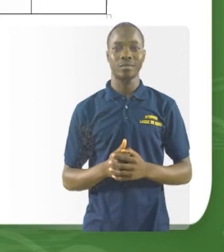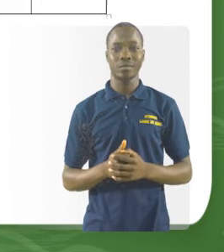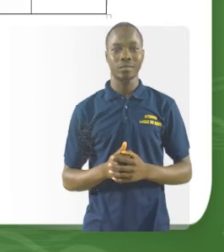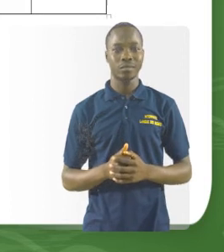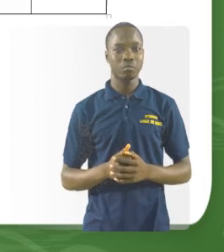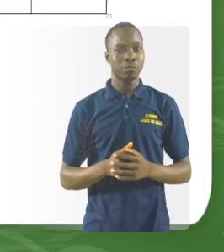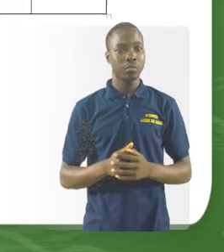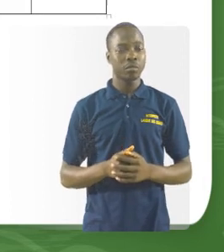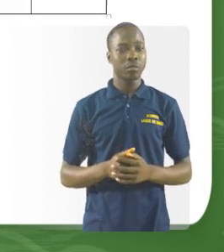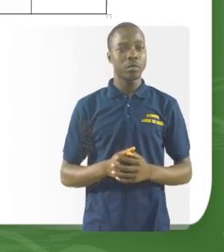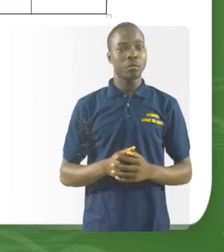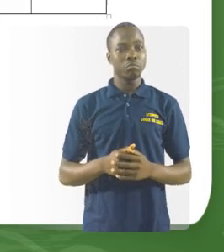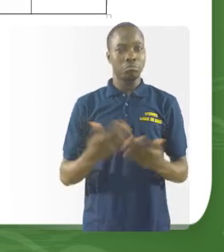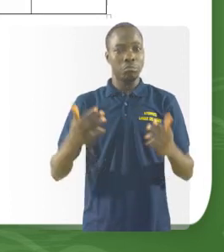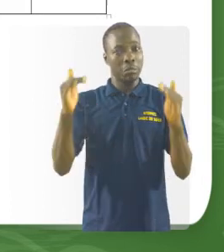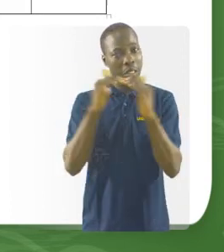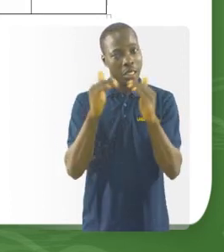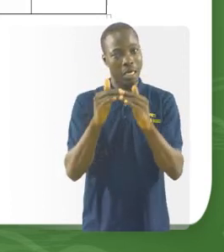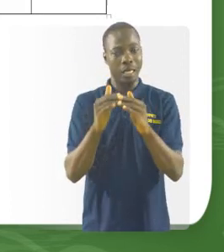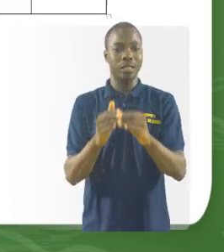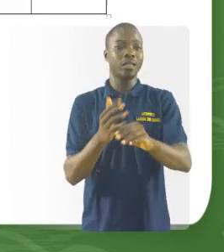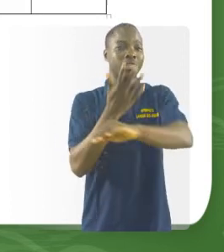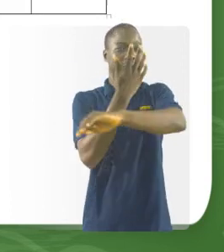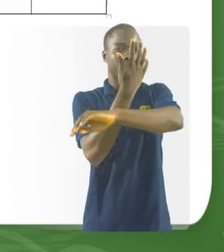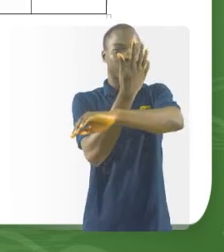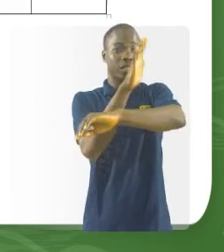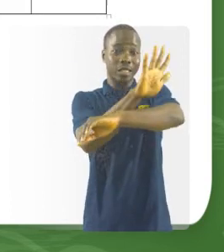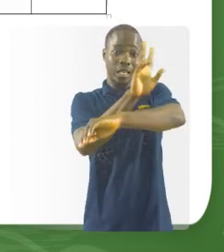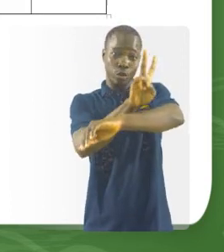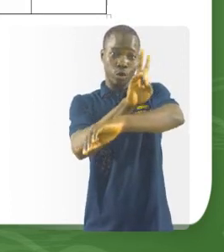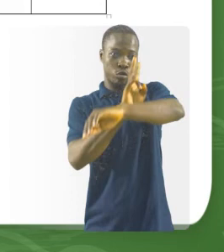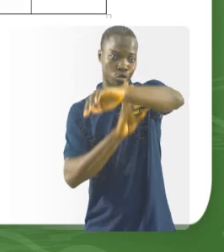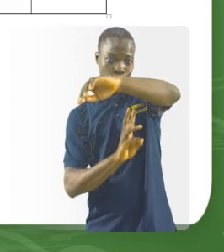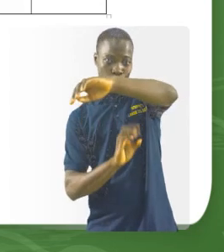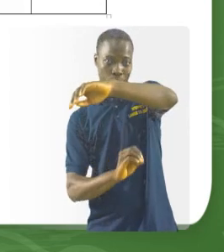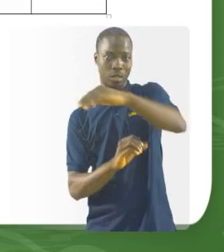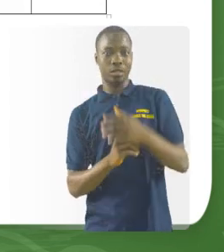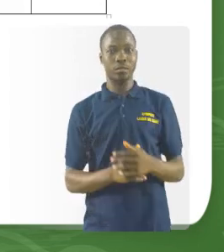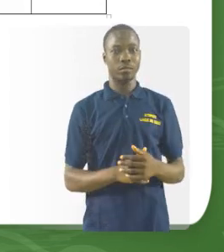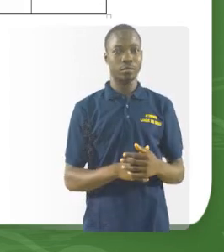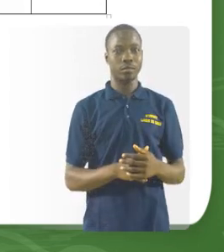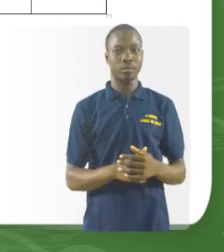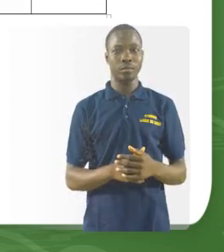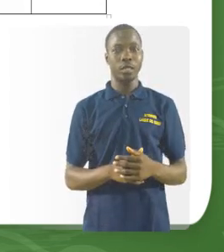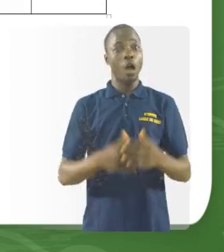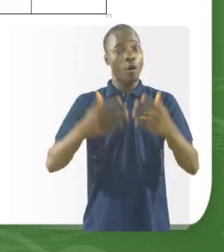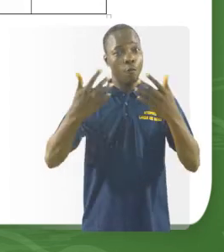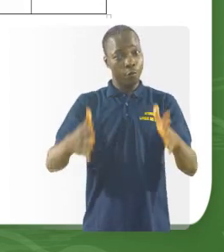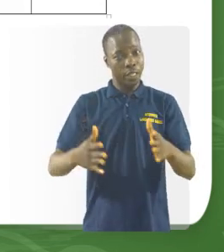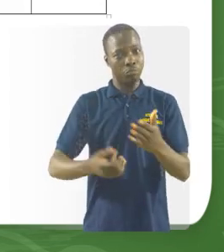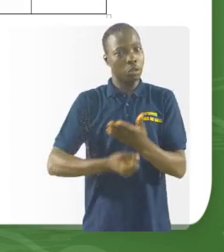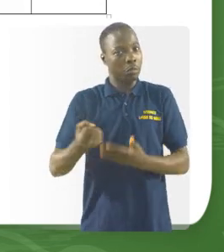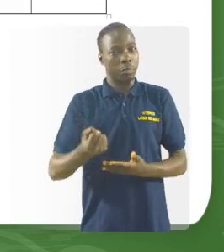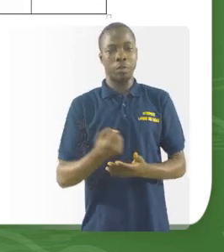total, c'est-à-dire 52 sur 60. Après simplification par 4, on